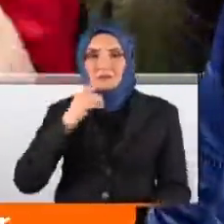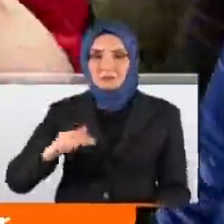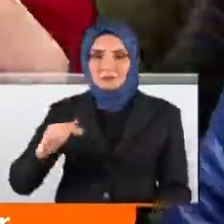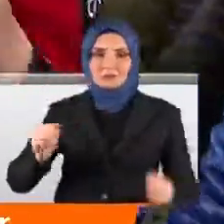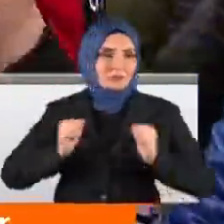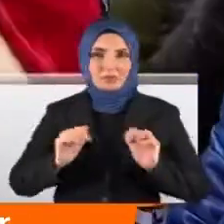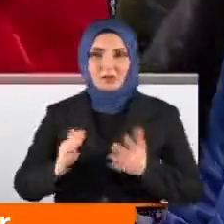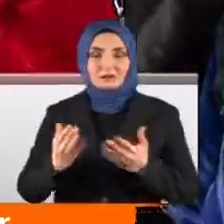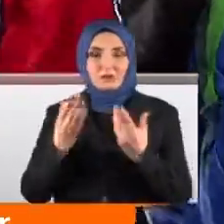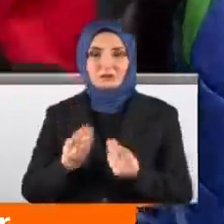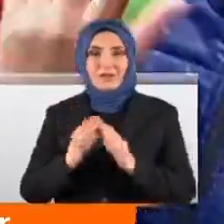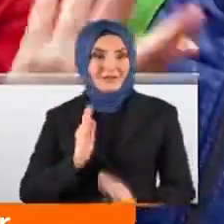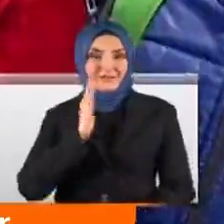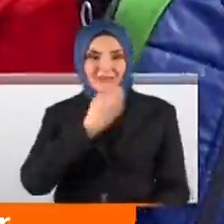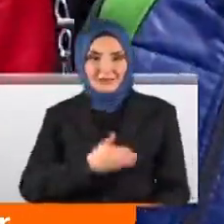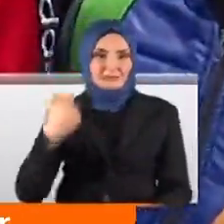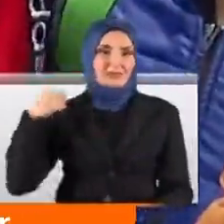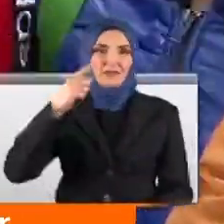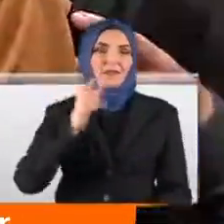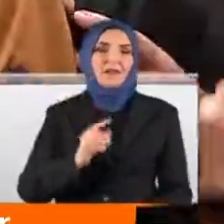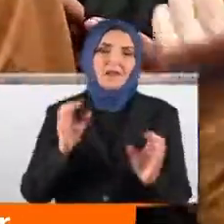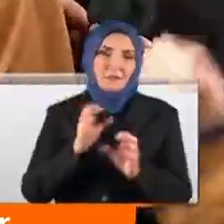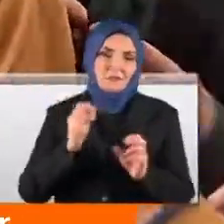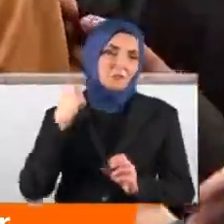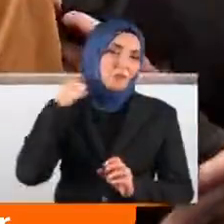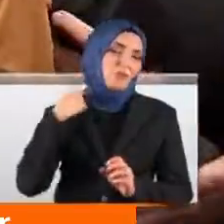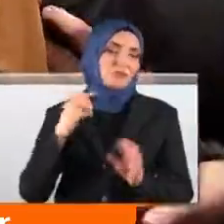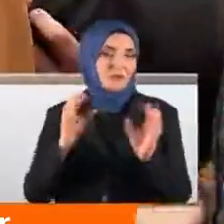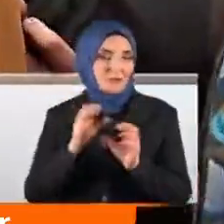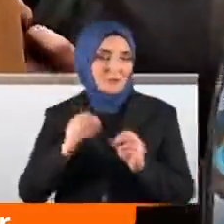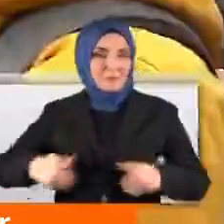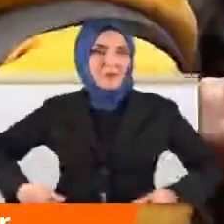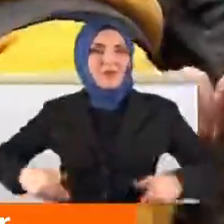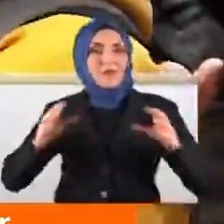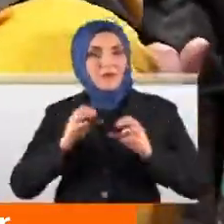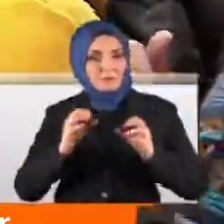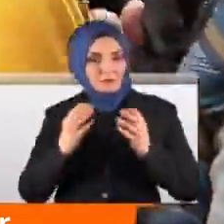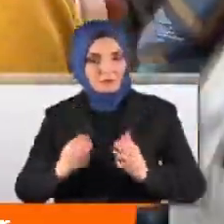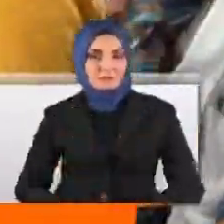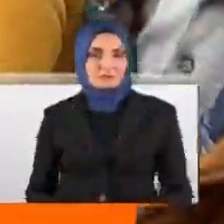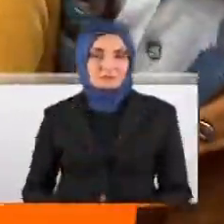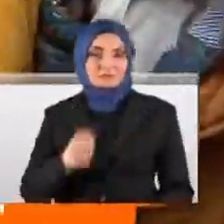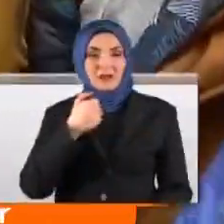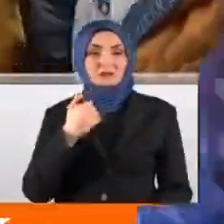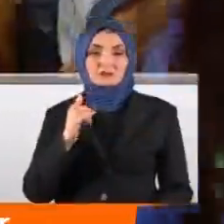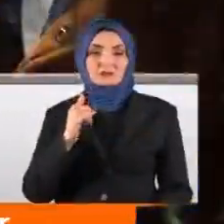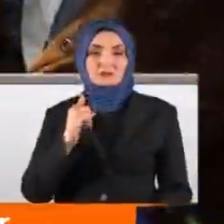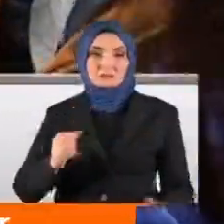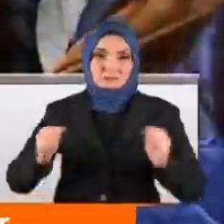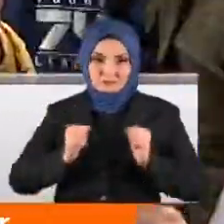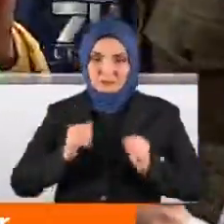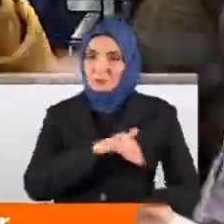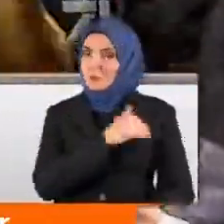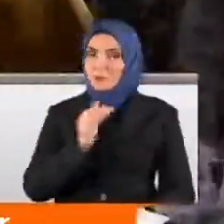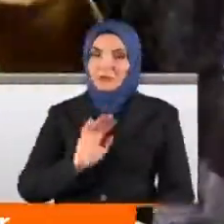eve gittiğimizde falan sırtımız falan ağrıyor. Bazen de boynum ağrıyor. Yani belim ağrıyor. Oturamıyoruz sen. 6 kilo taşımam çok normal değil. Anormal gibi bir